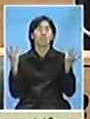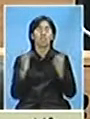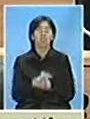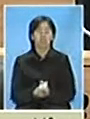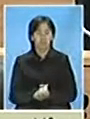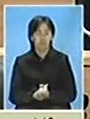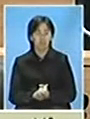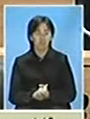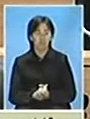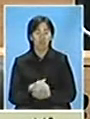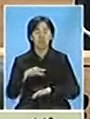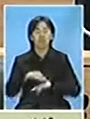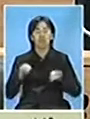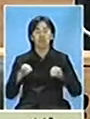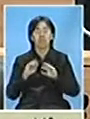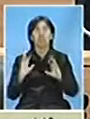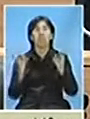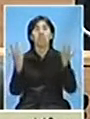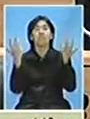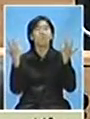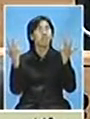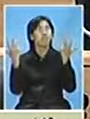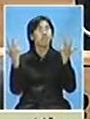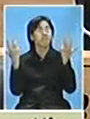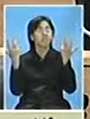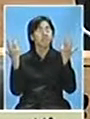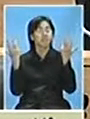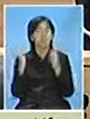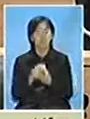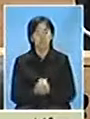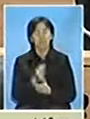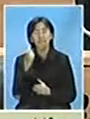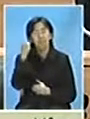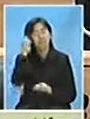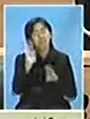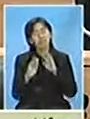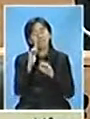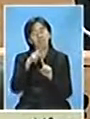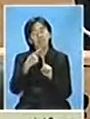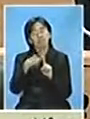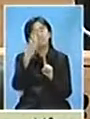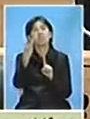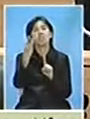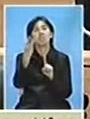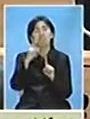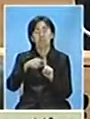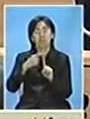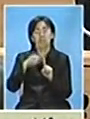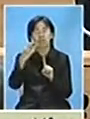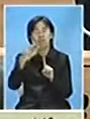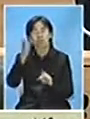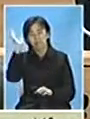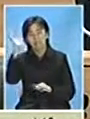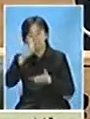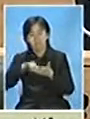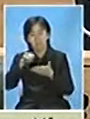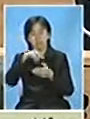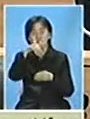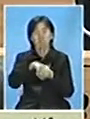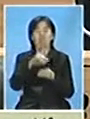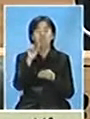เตรียมจะหมดวาระจะเลือกตั้งแล้วครับยังเก่งก็อยู่แค่อีก6เดือนอีก6เดือนหลังเริ่มหาเสียงกันใหม่แล้วครับ